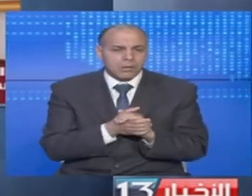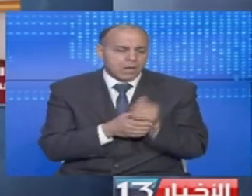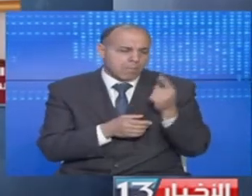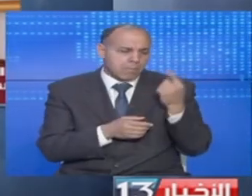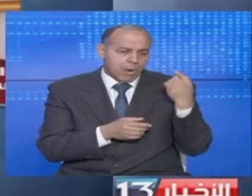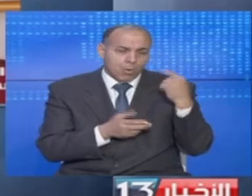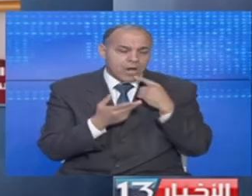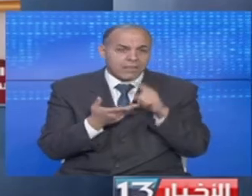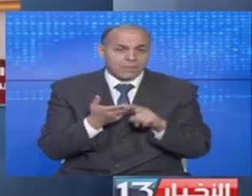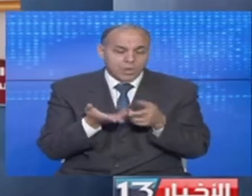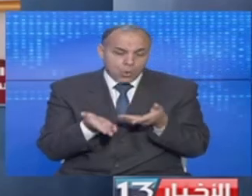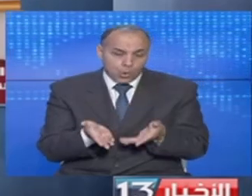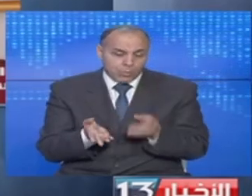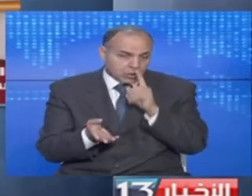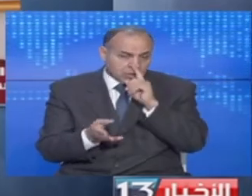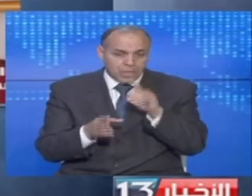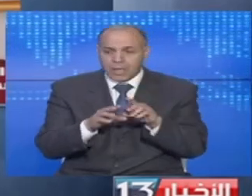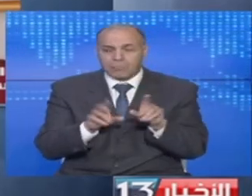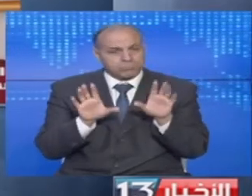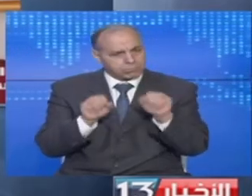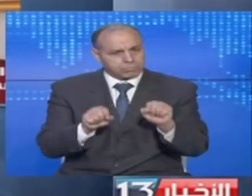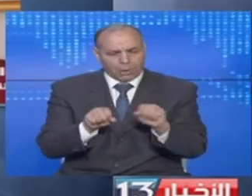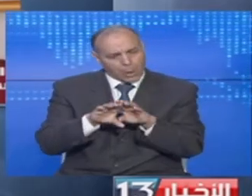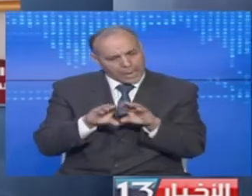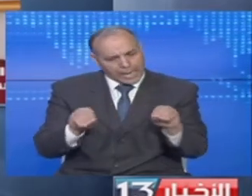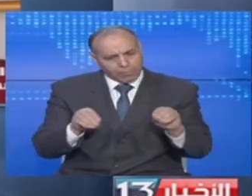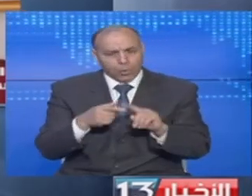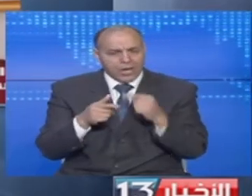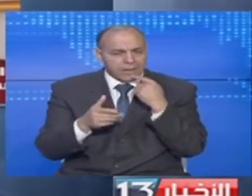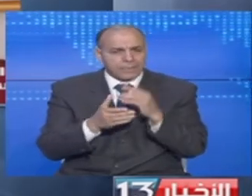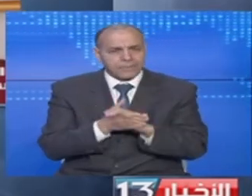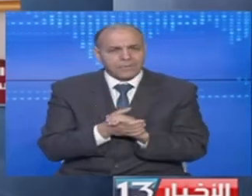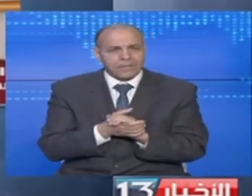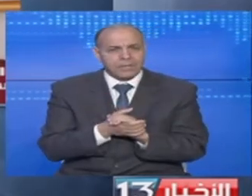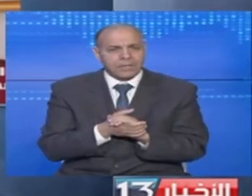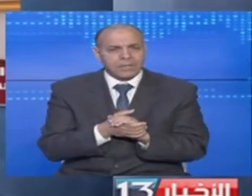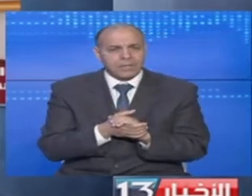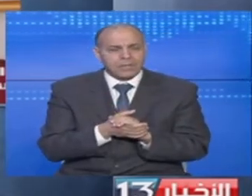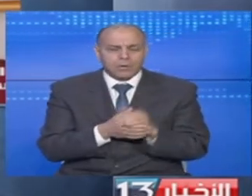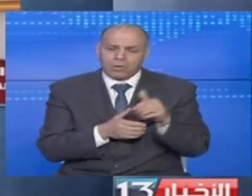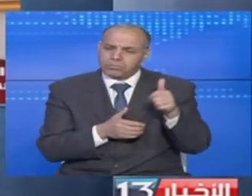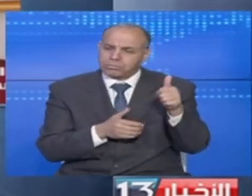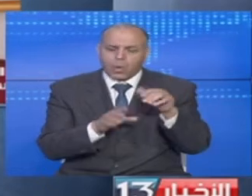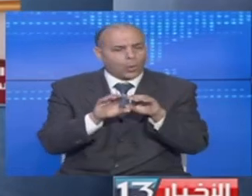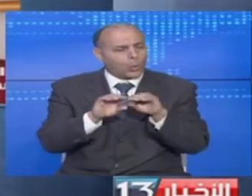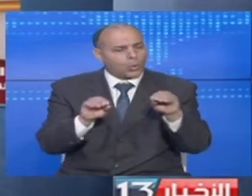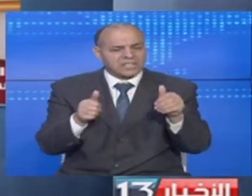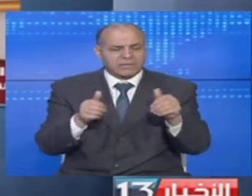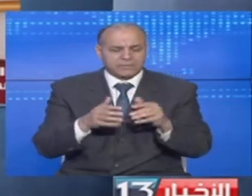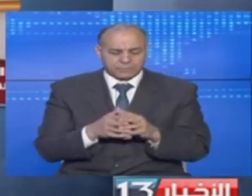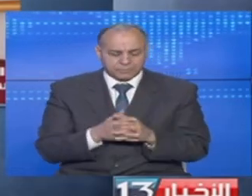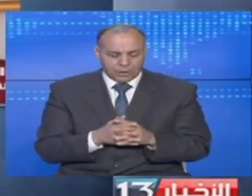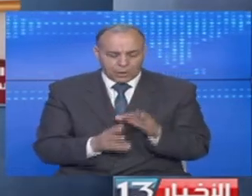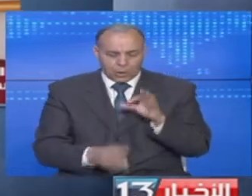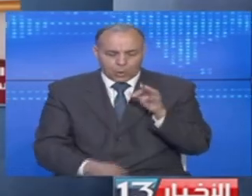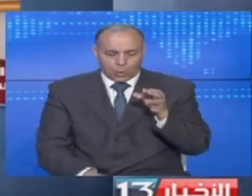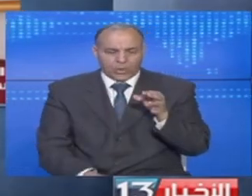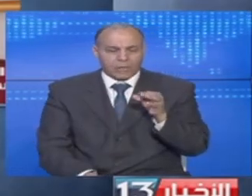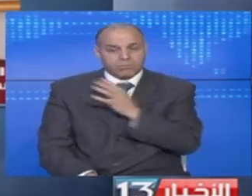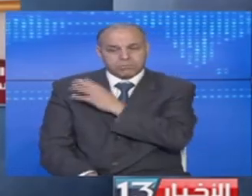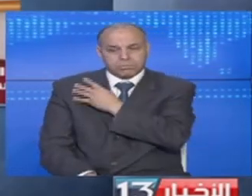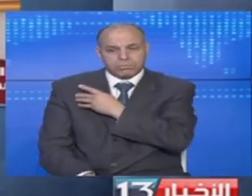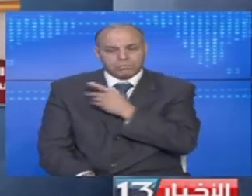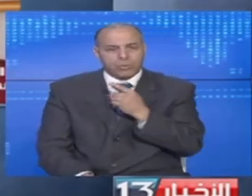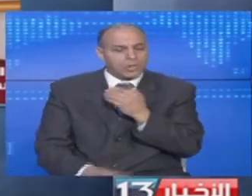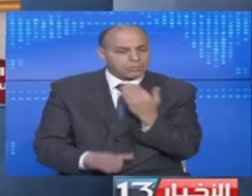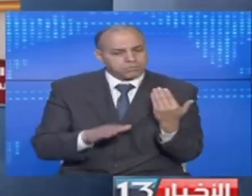امبارح. وبالنسبه لليوم ان شاء الله الوضع تحت السيطره، وبالنسبه للوضع يتميز بالهدوء الحذر. نعم سيد العميد، ماذا